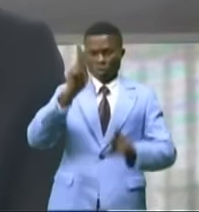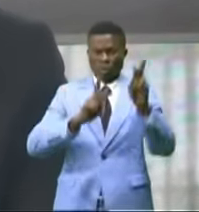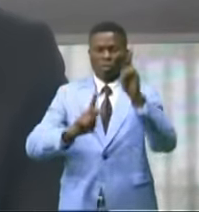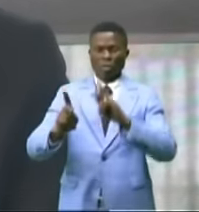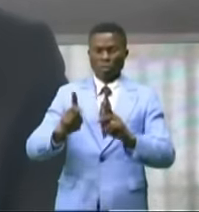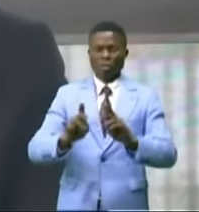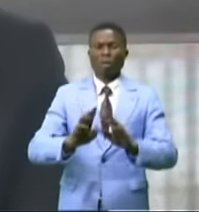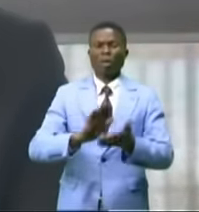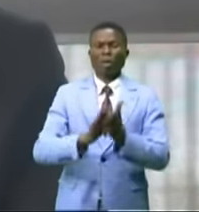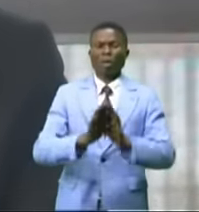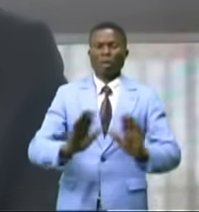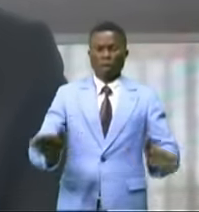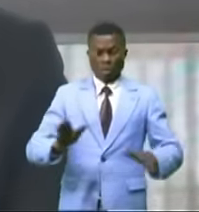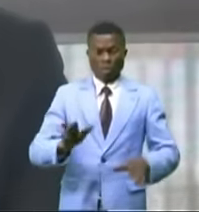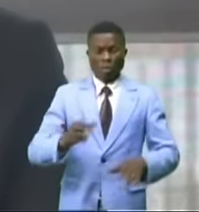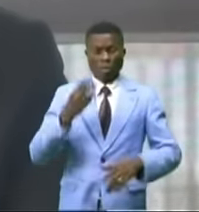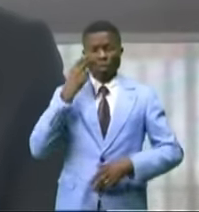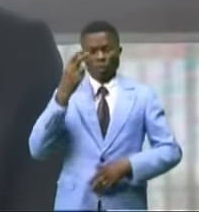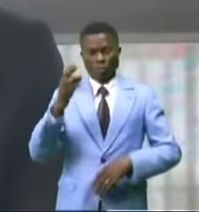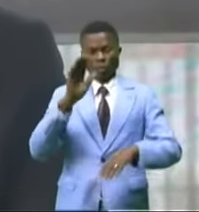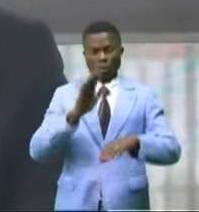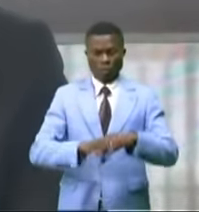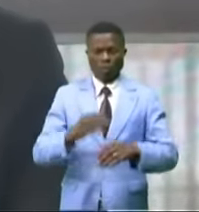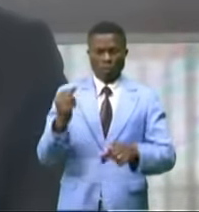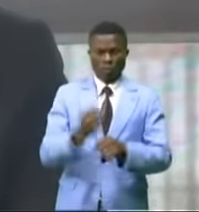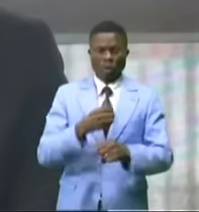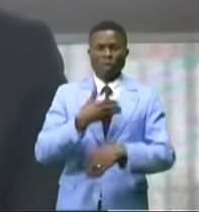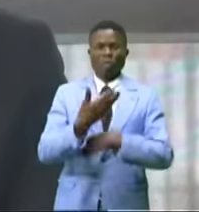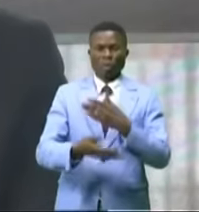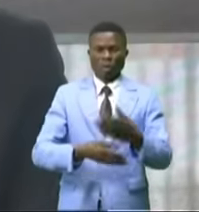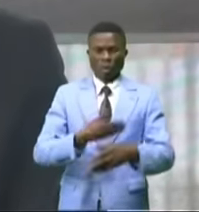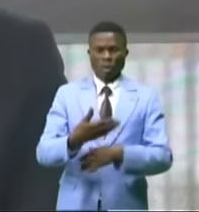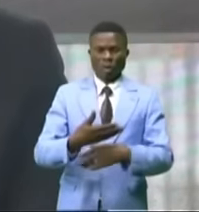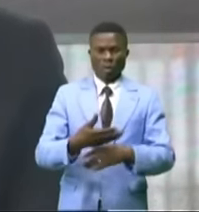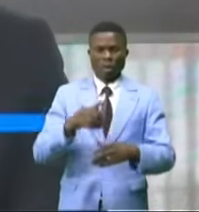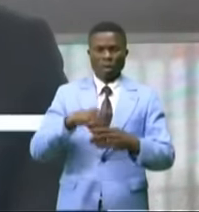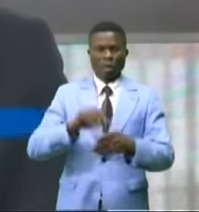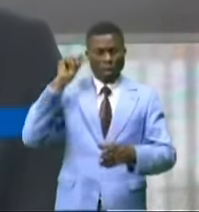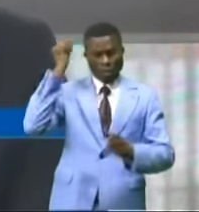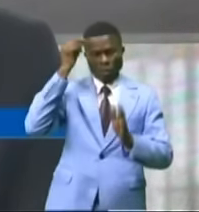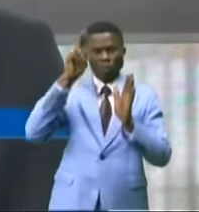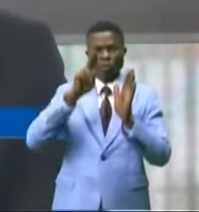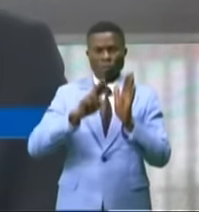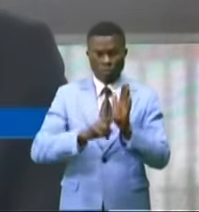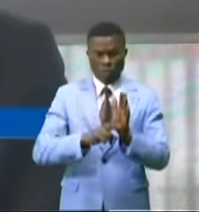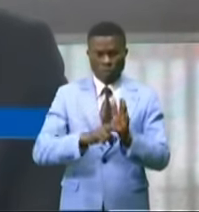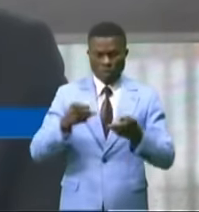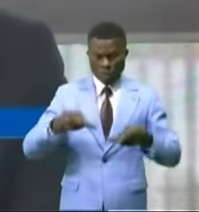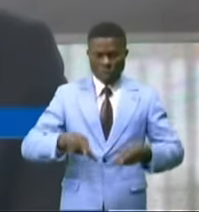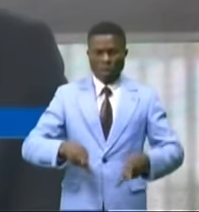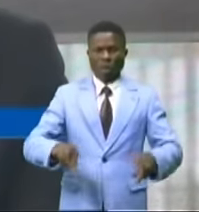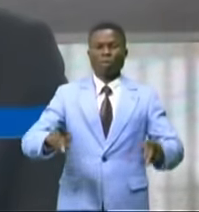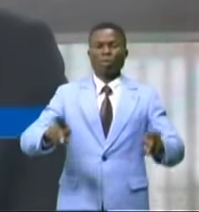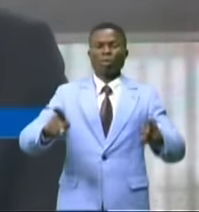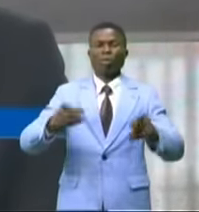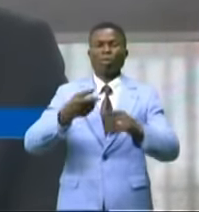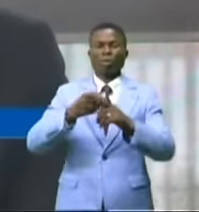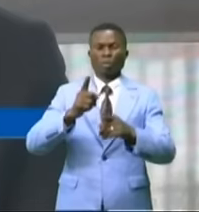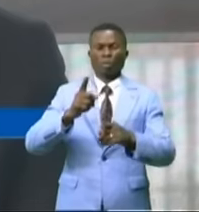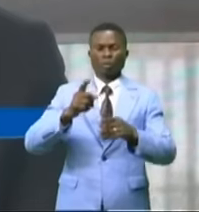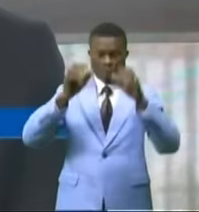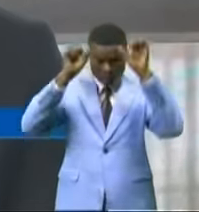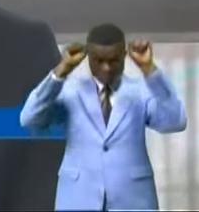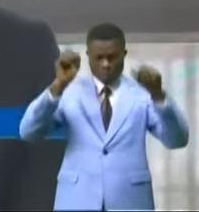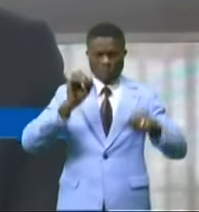pourront palper le travail fait par le gouvernement sous l'impulsion du président de la République,